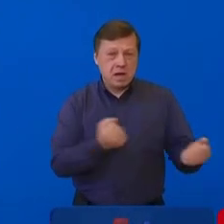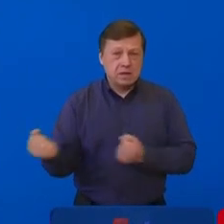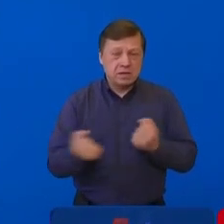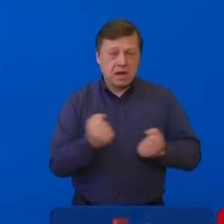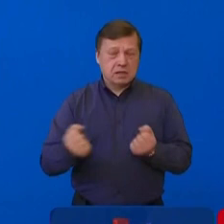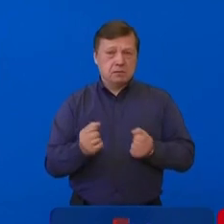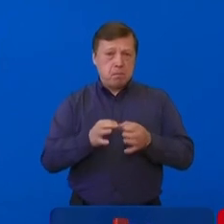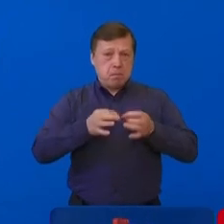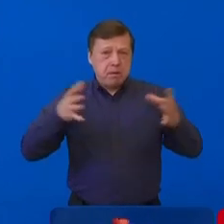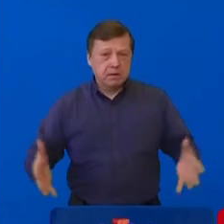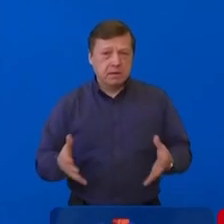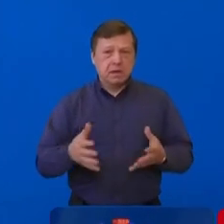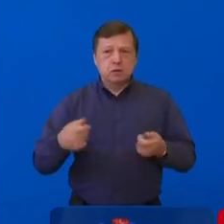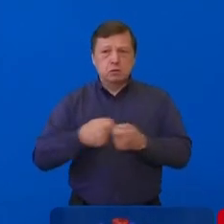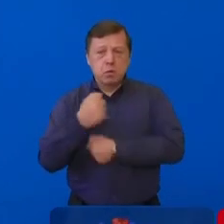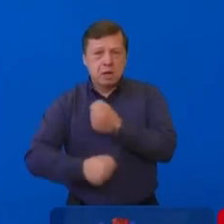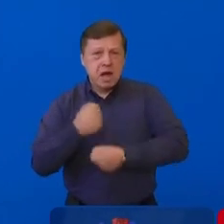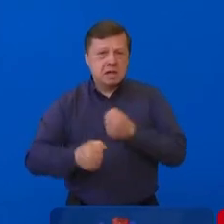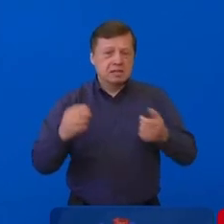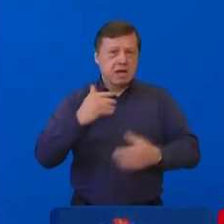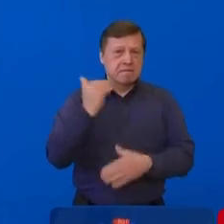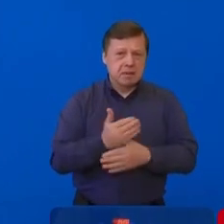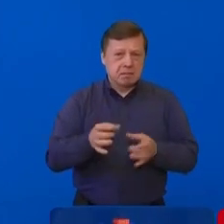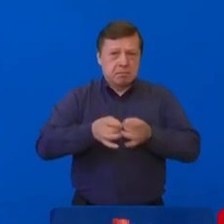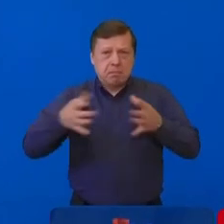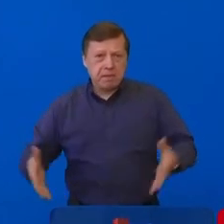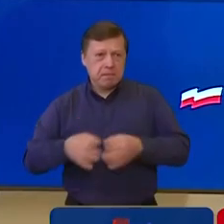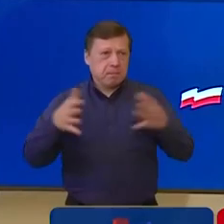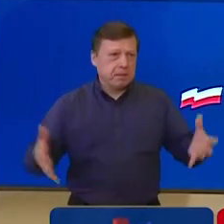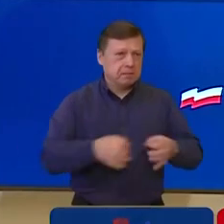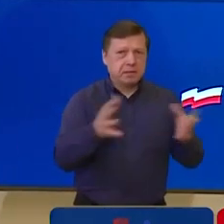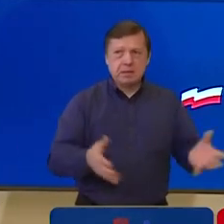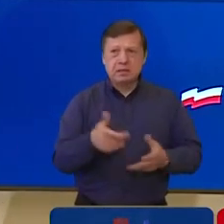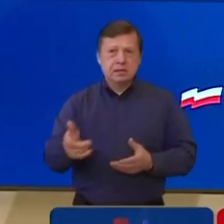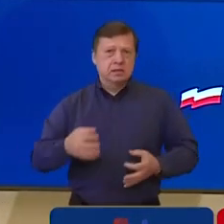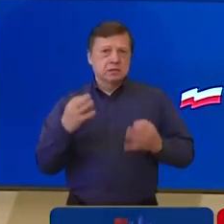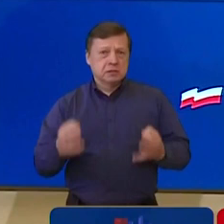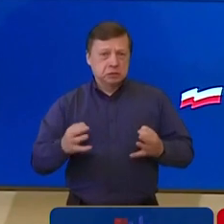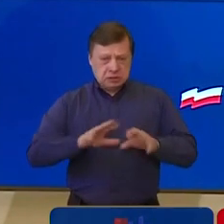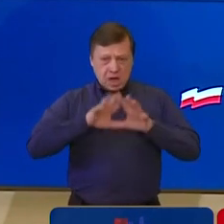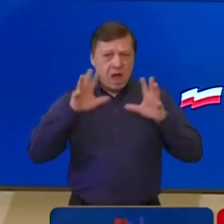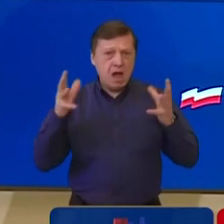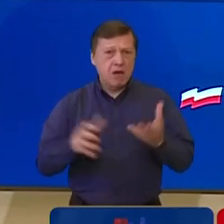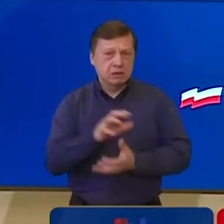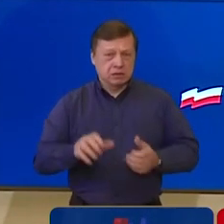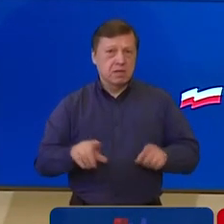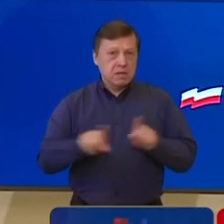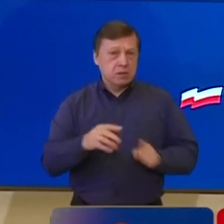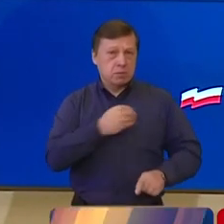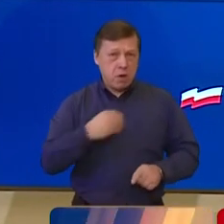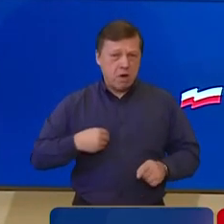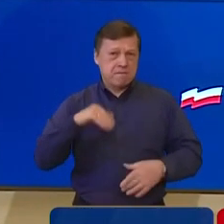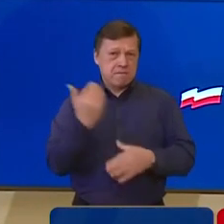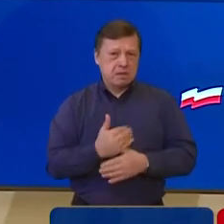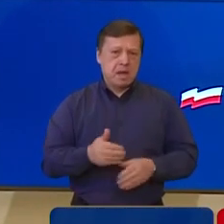pomiędzy firmami, współpraca między firmami, która dzisiaj przebiega w warunkach globalnych. Również polskie firmy,